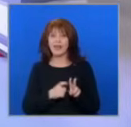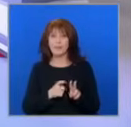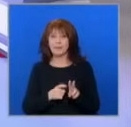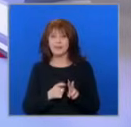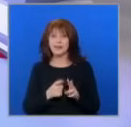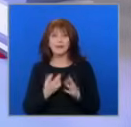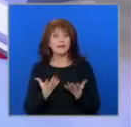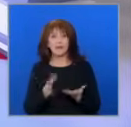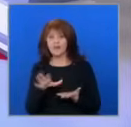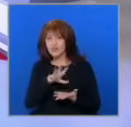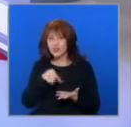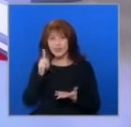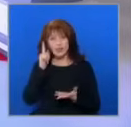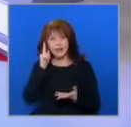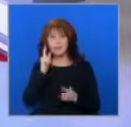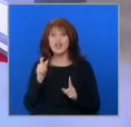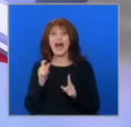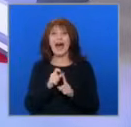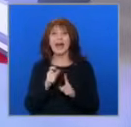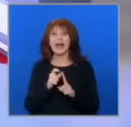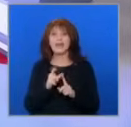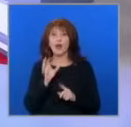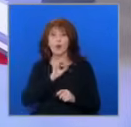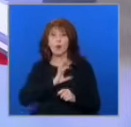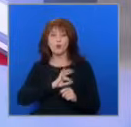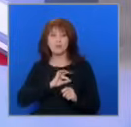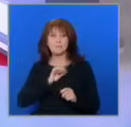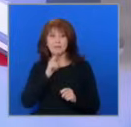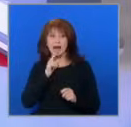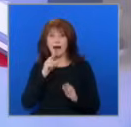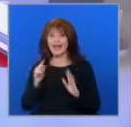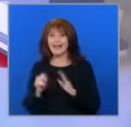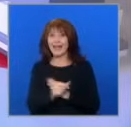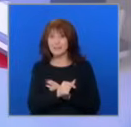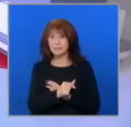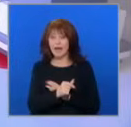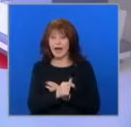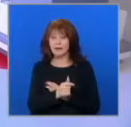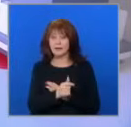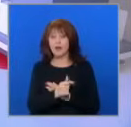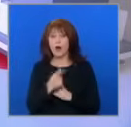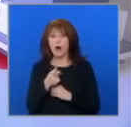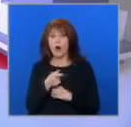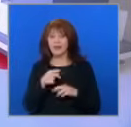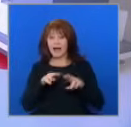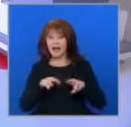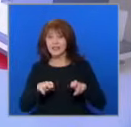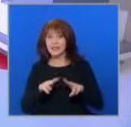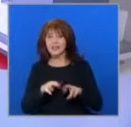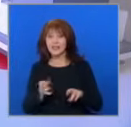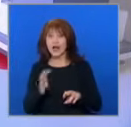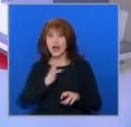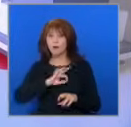се. Таня, всички знаем, че Рангел успя да се измъкне под носа на разследващите, но как успя 4 месеца да се укрие и да бъде арестуван едва преди